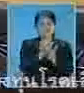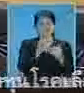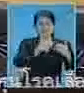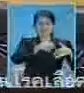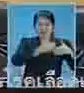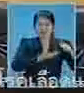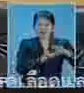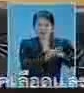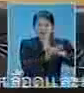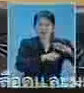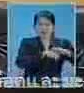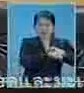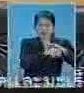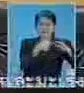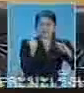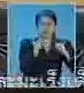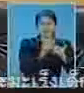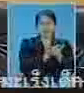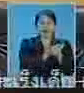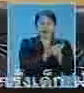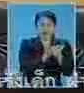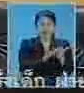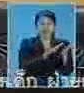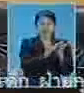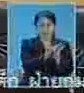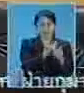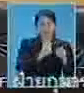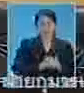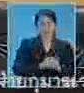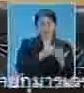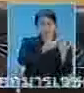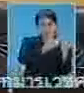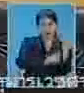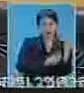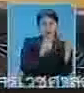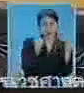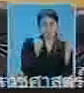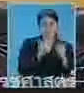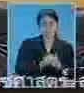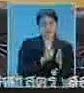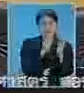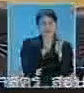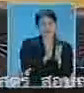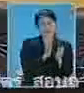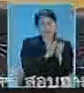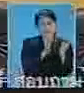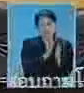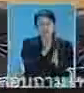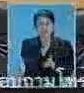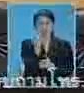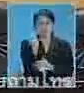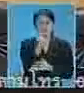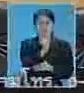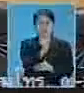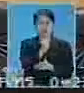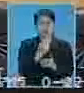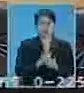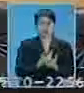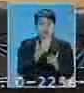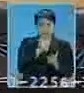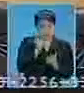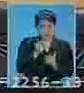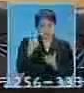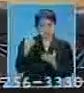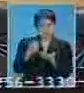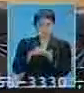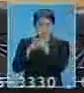ใดเรื่องนี้ความจริงเดิมทีได้นำเข้าสู่การพิจารณาในกระบวนการประชาวิวัฒน์แต่เนื่องจากยัง